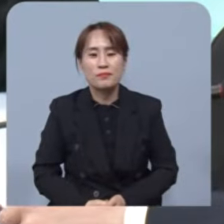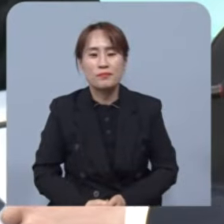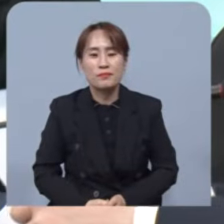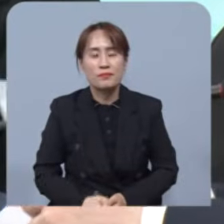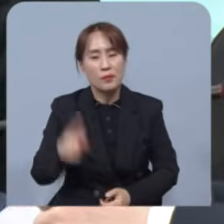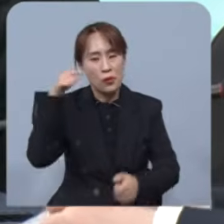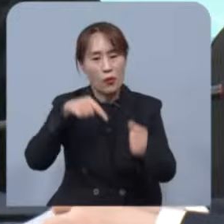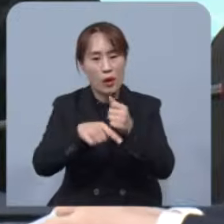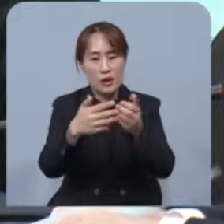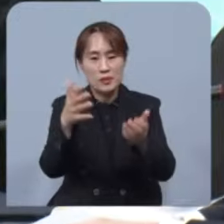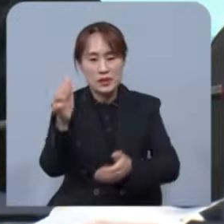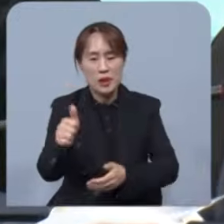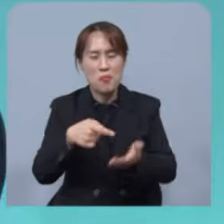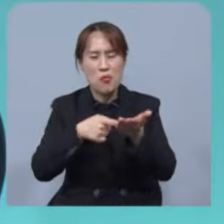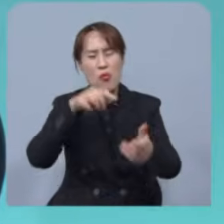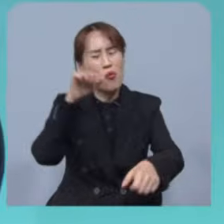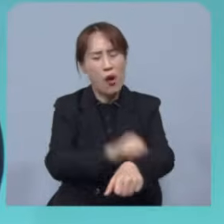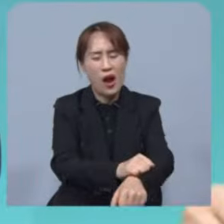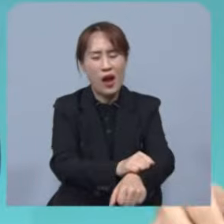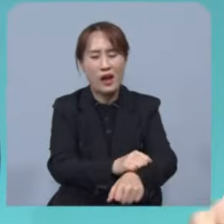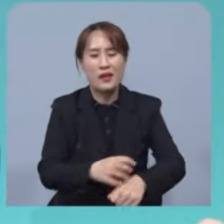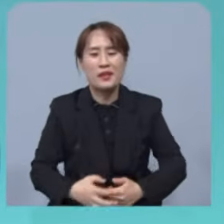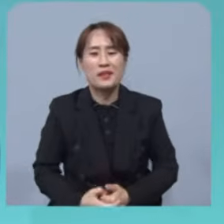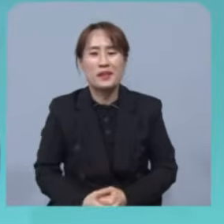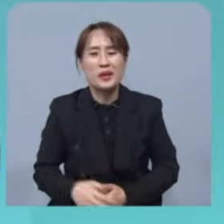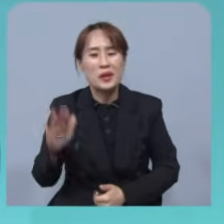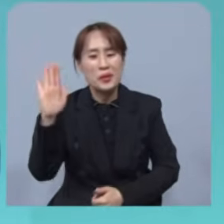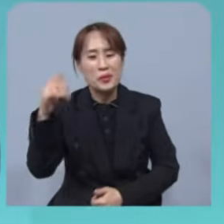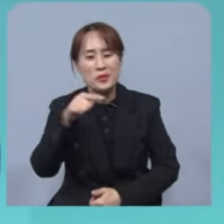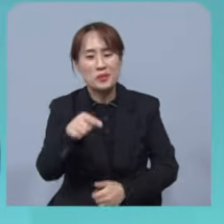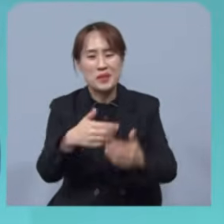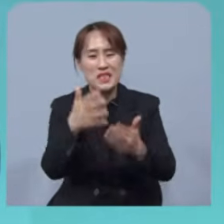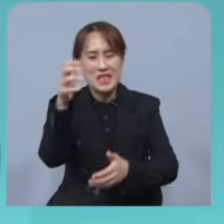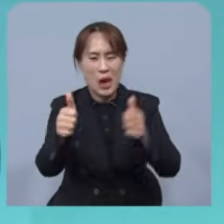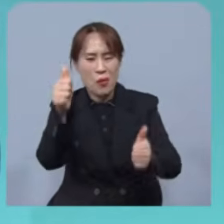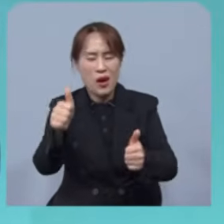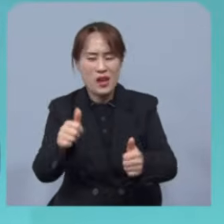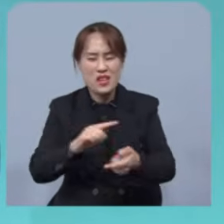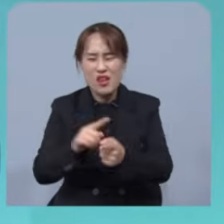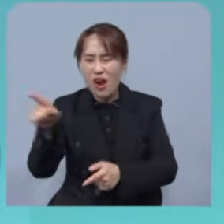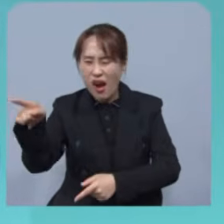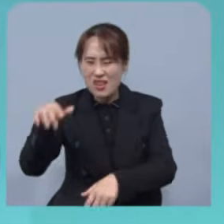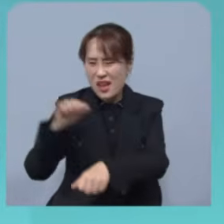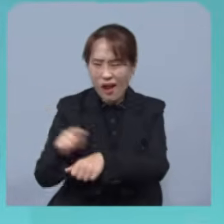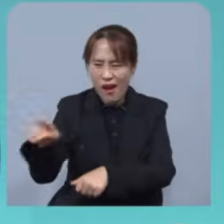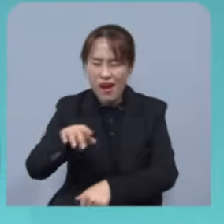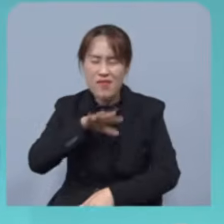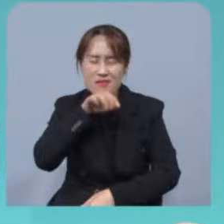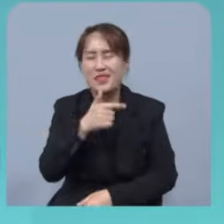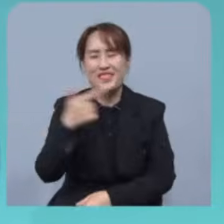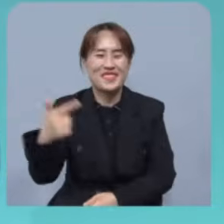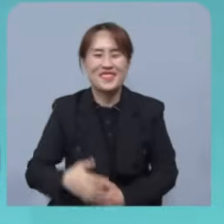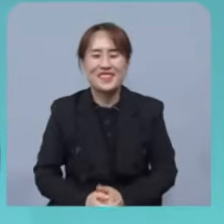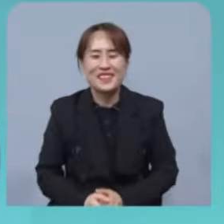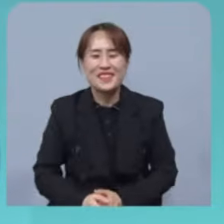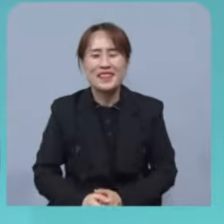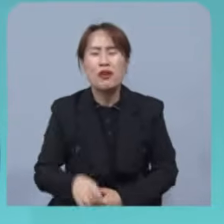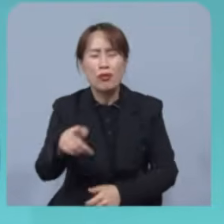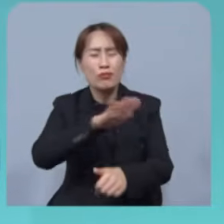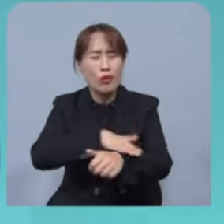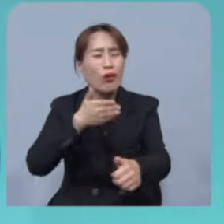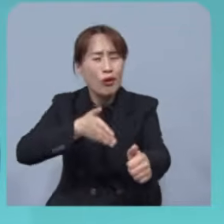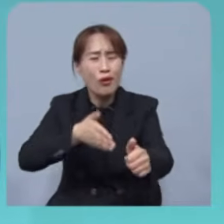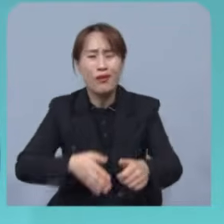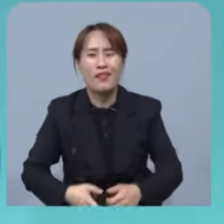과기부 장관께서 너무 보고를 잘하셔가지고 요즘 저희 장관들 사이에서 불만이 많습니다. 잘하세요,